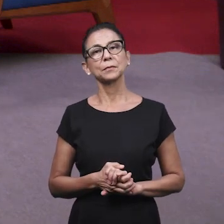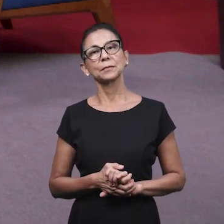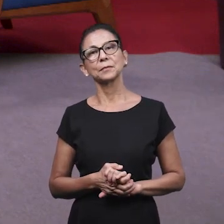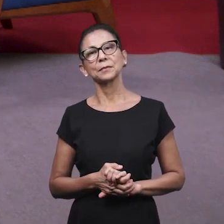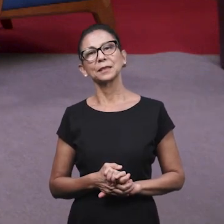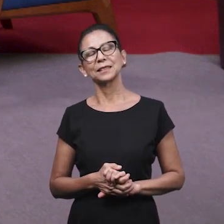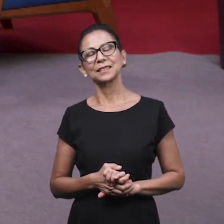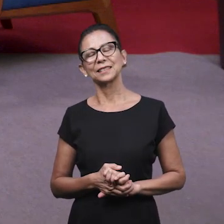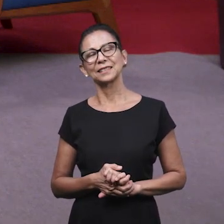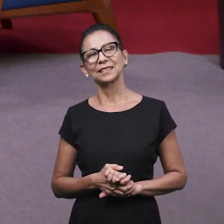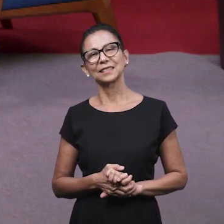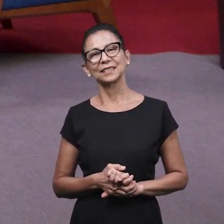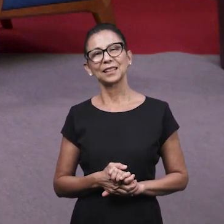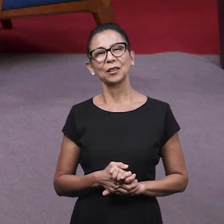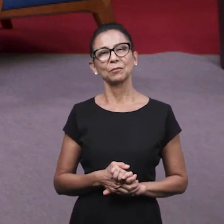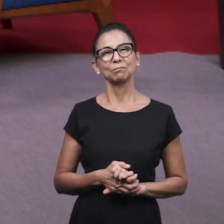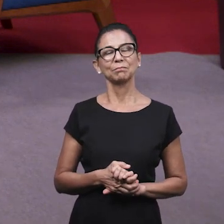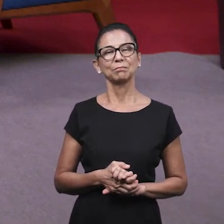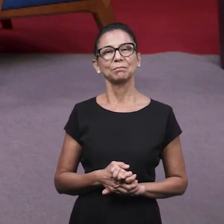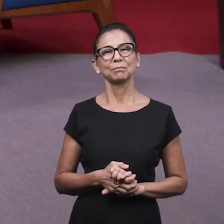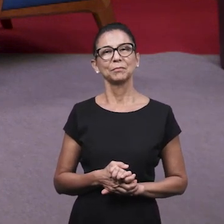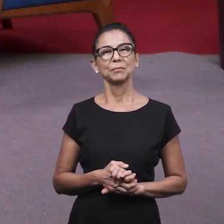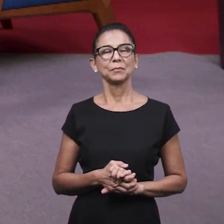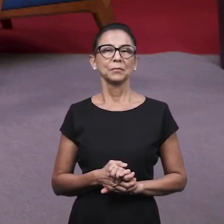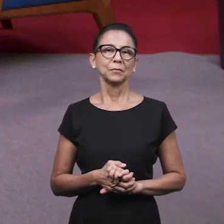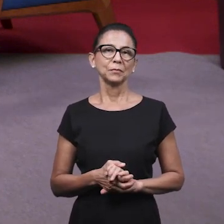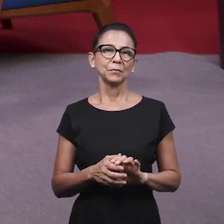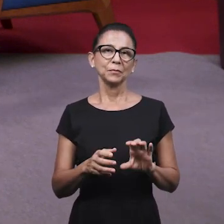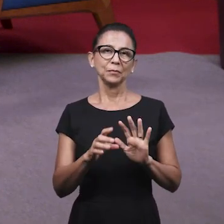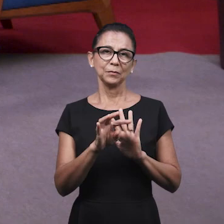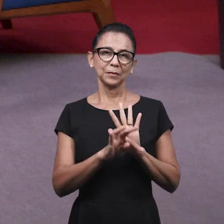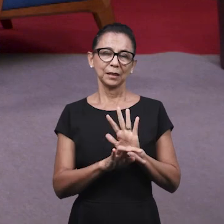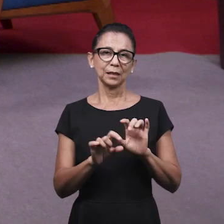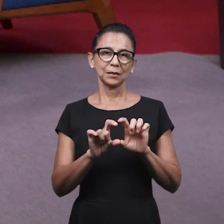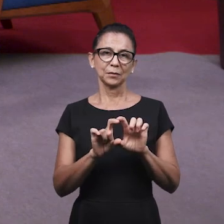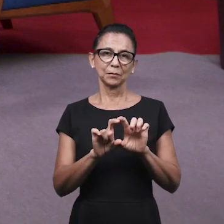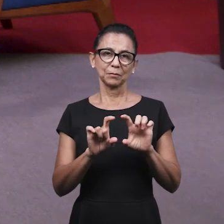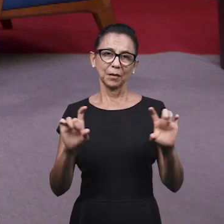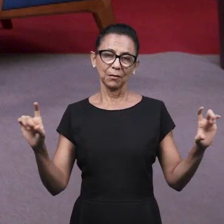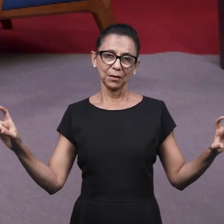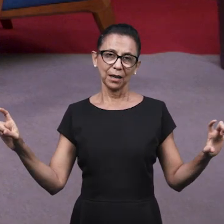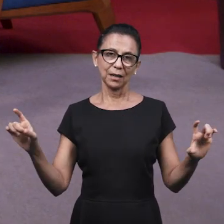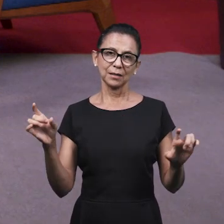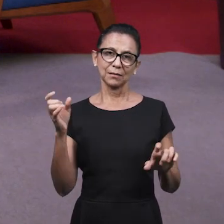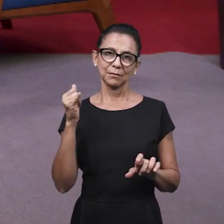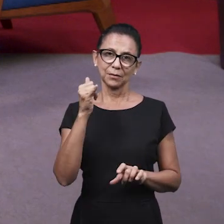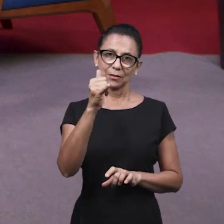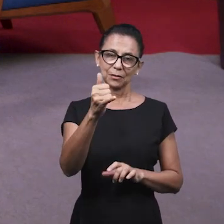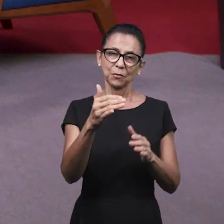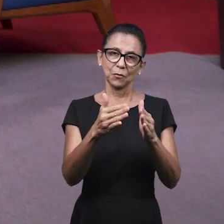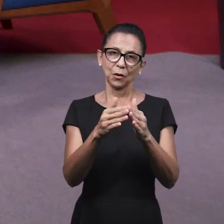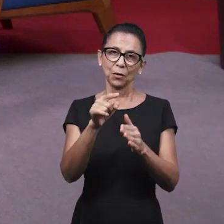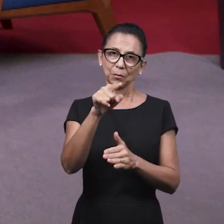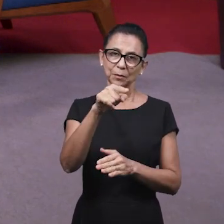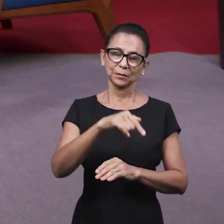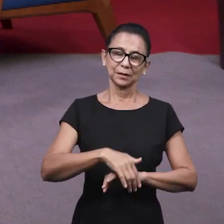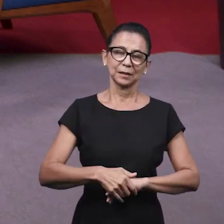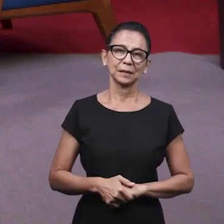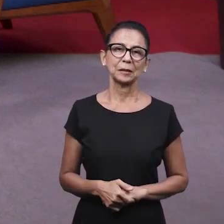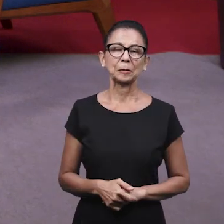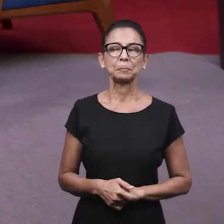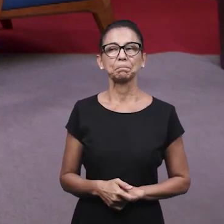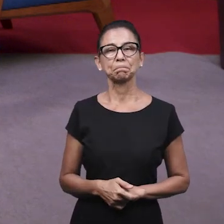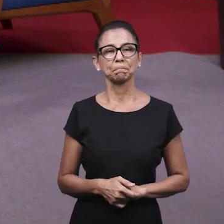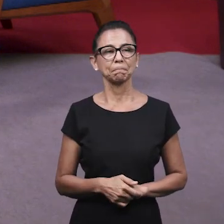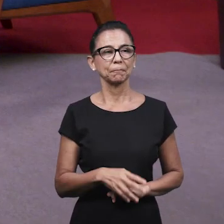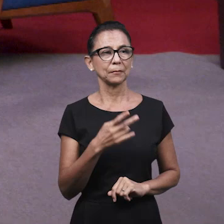eux. Et encore une fois, Daniel, j'aimerais que tu puisses parler quelque chose et